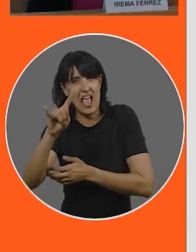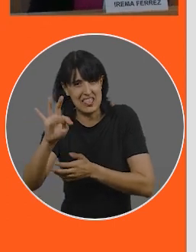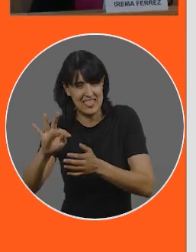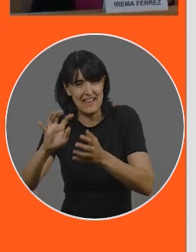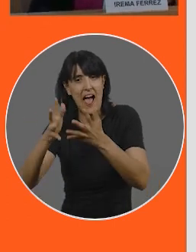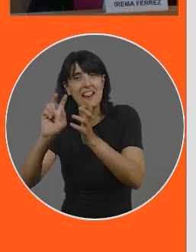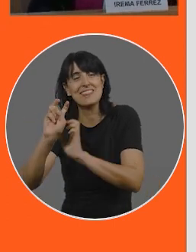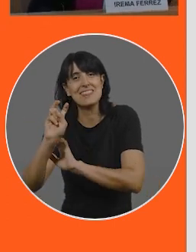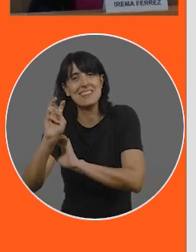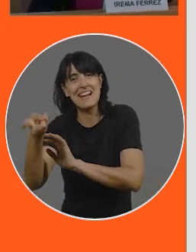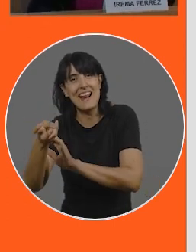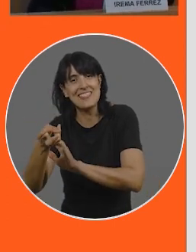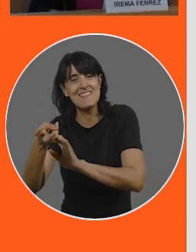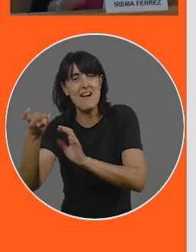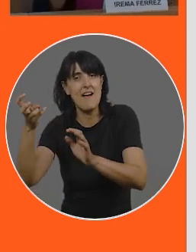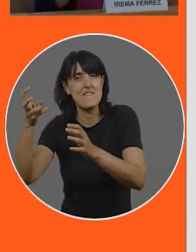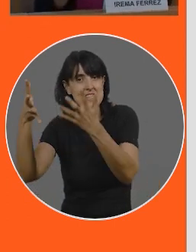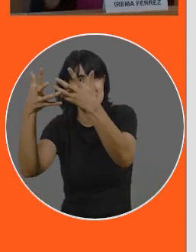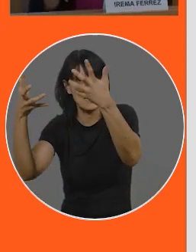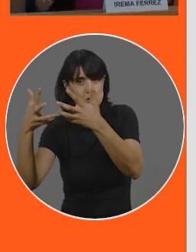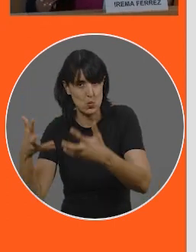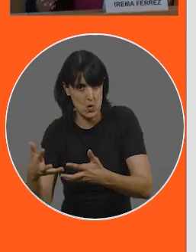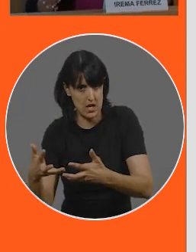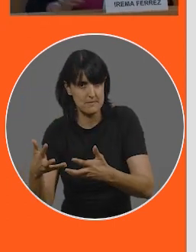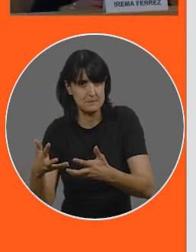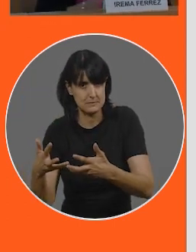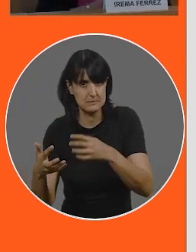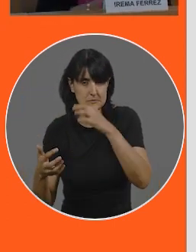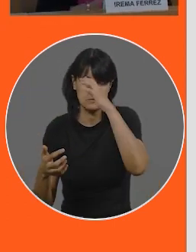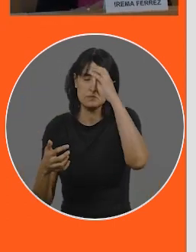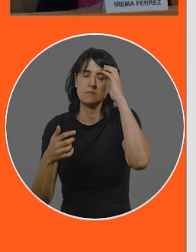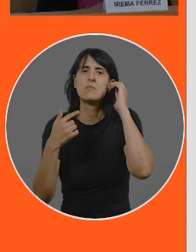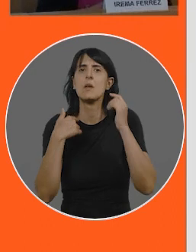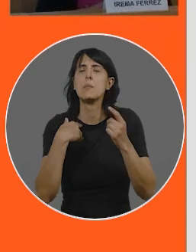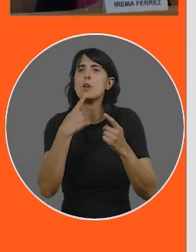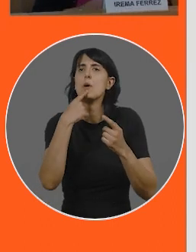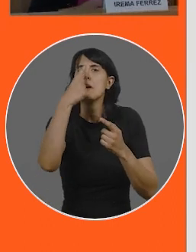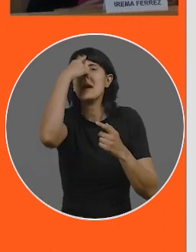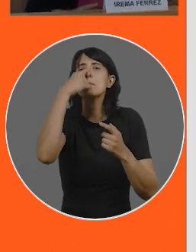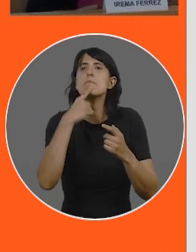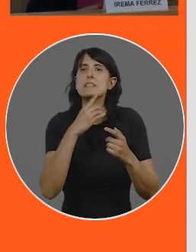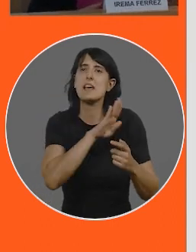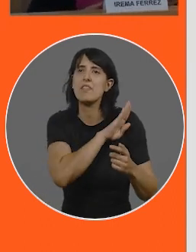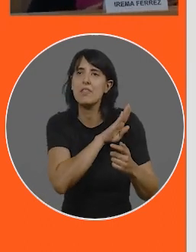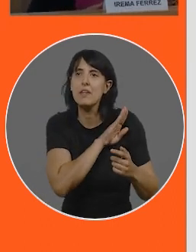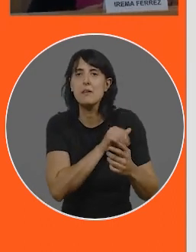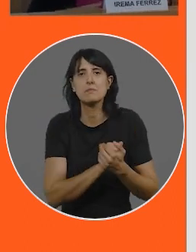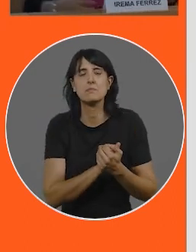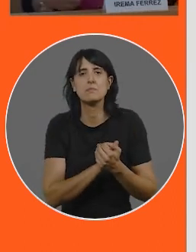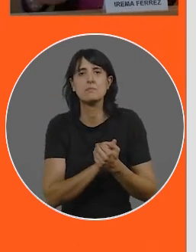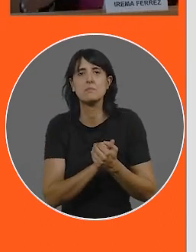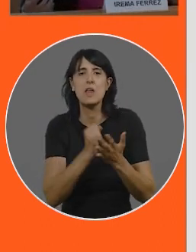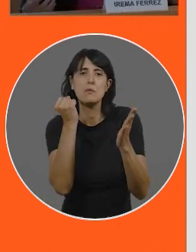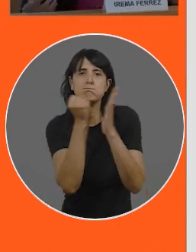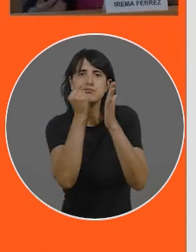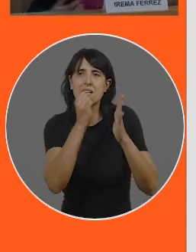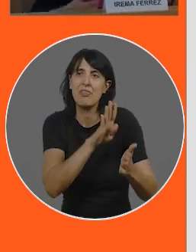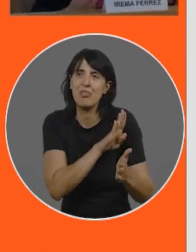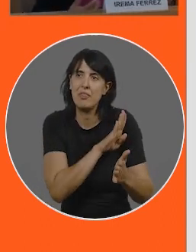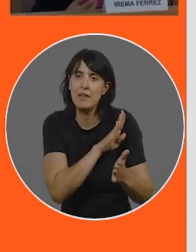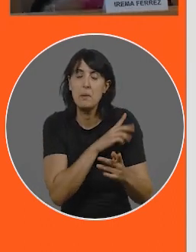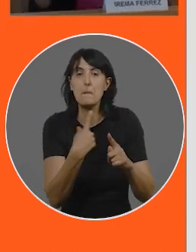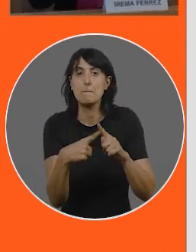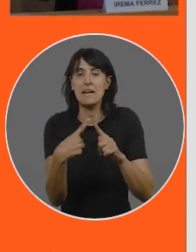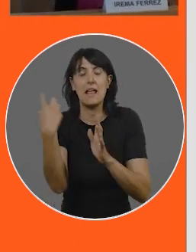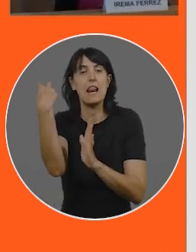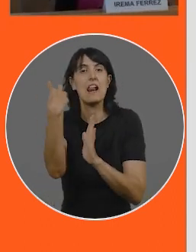textual. Alguns consells així com molt, molt bàsics. No començar mai amb imatge D, icona D, perquè